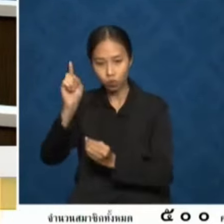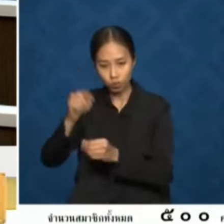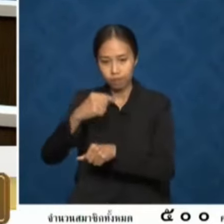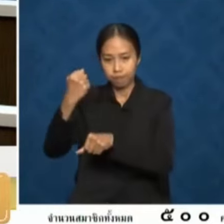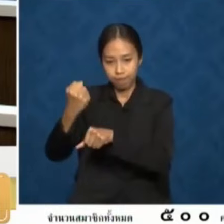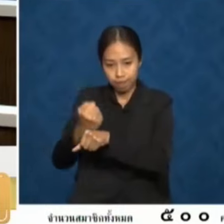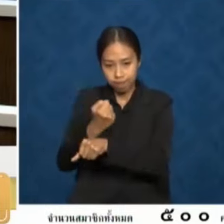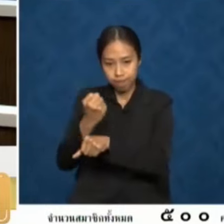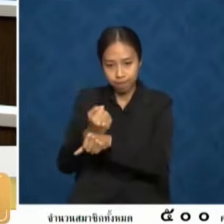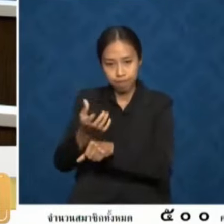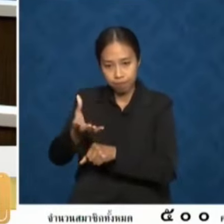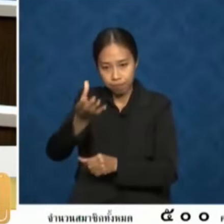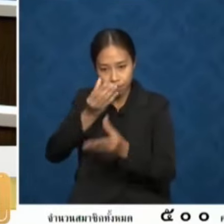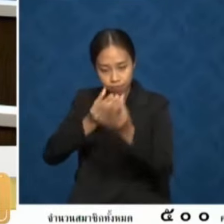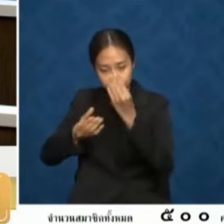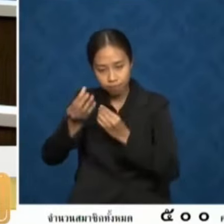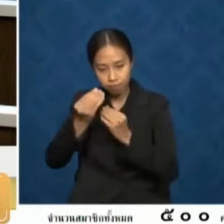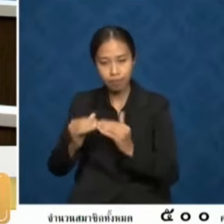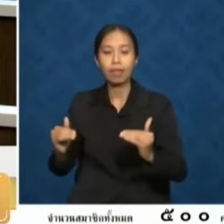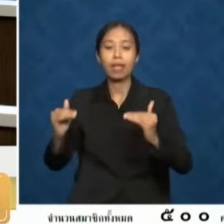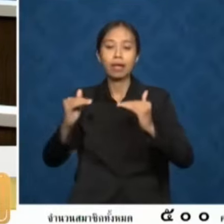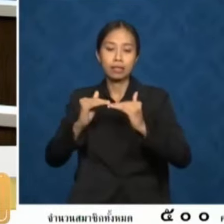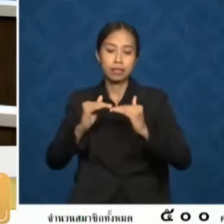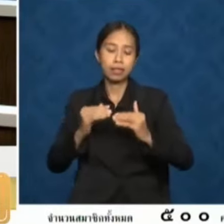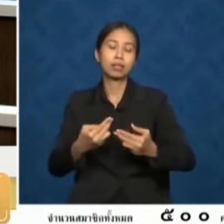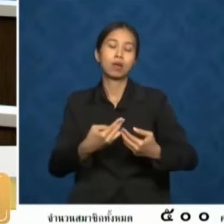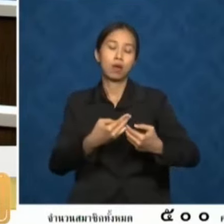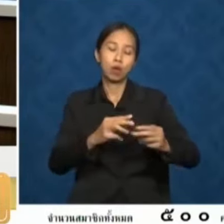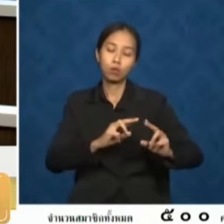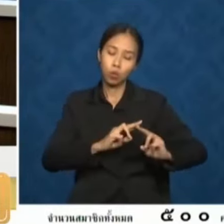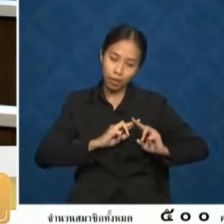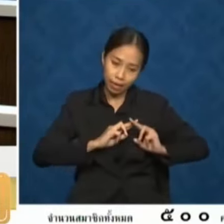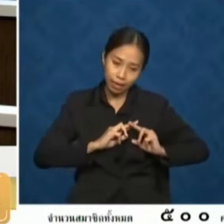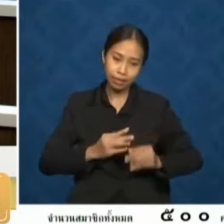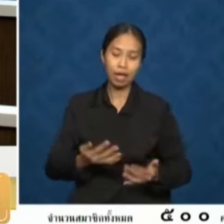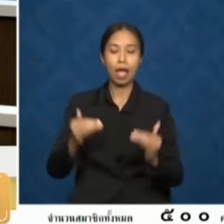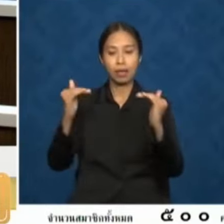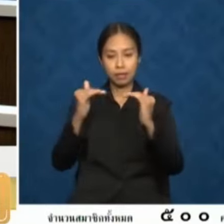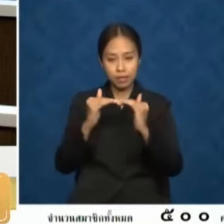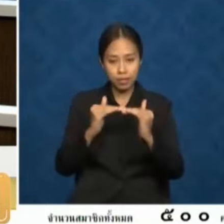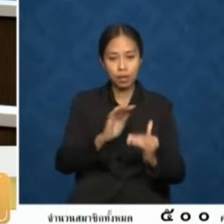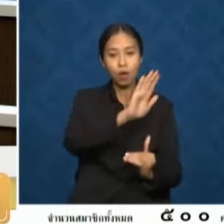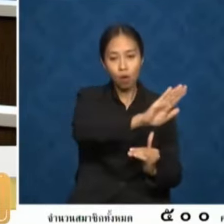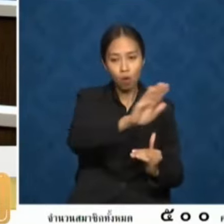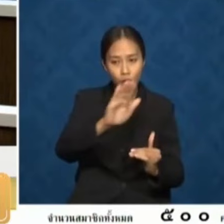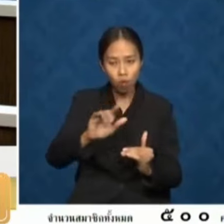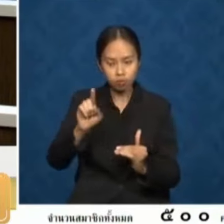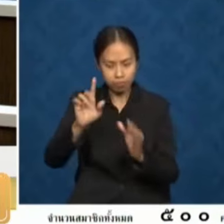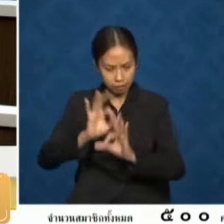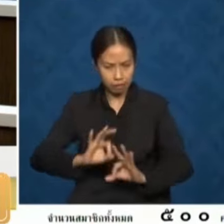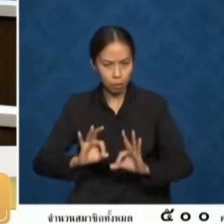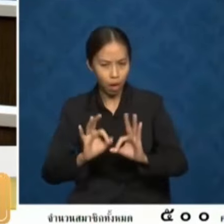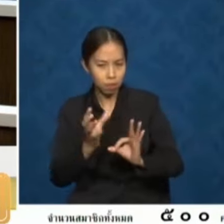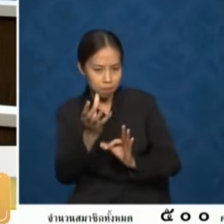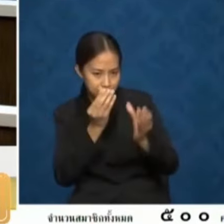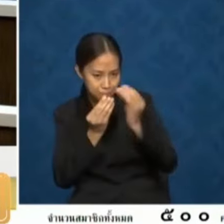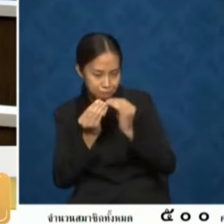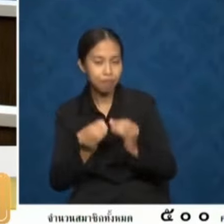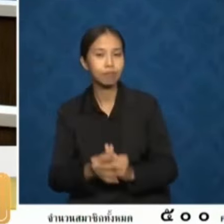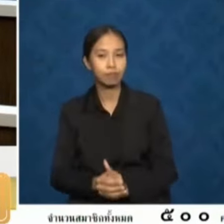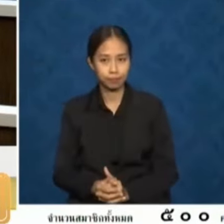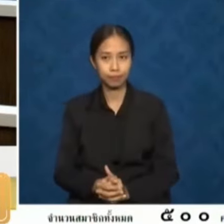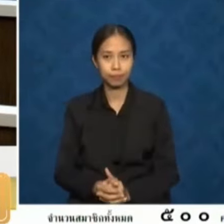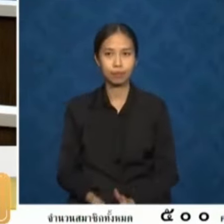ในสิ่งที่เป็นสิทธิ์ของตนเองเป็นหน้าที่ของตนเองและหน้าที่ของคนอื่นจึงเป็นเรื่องสำคัญการสร้างอัตต